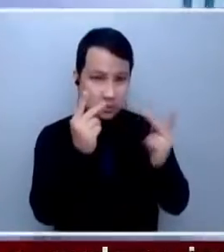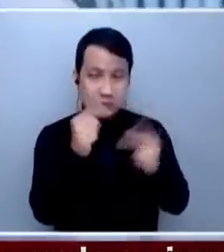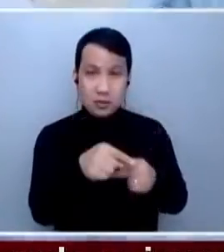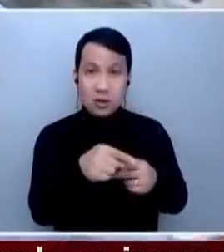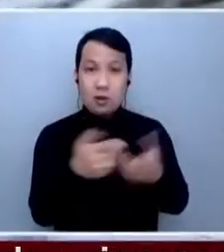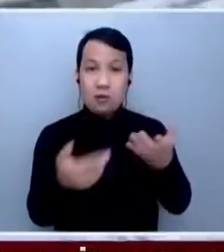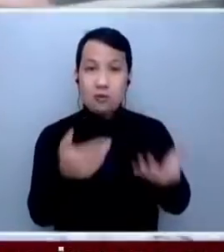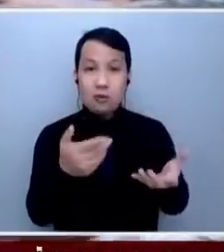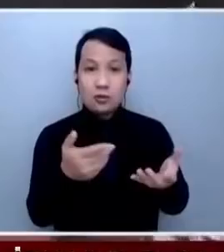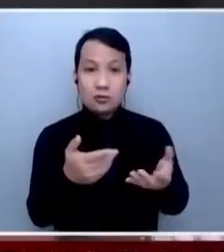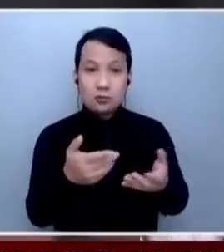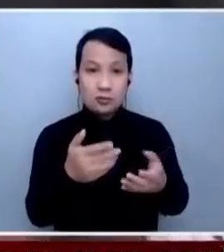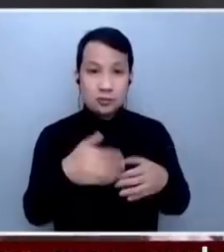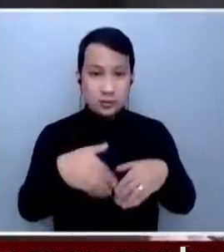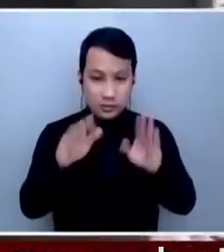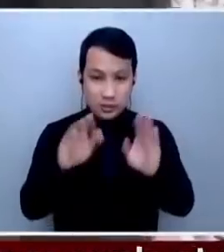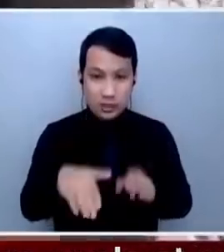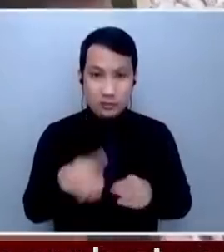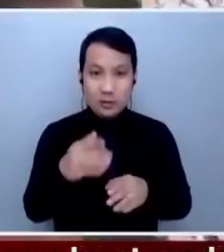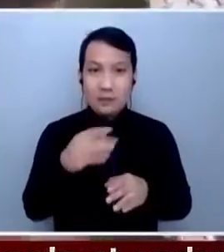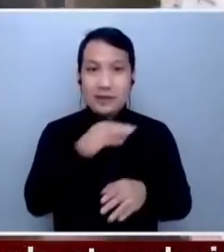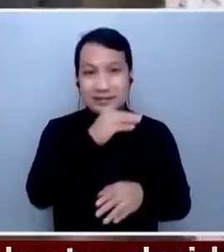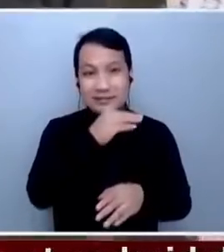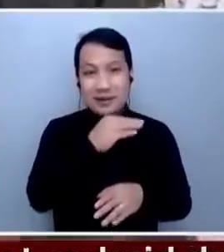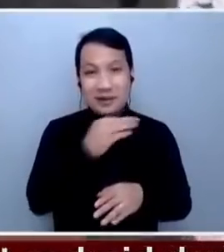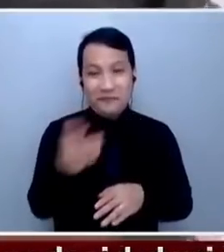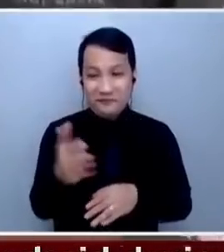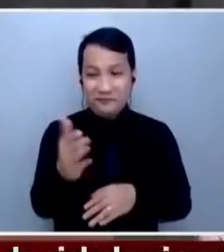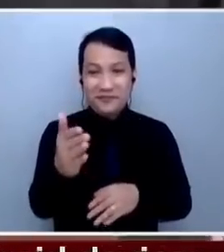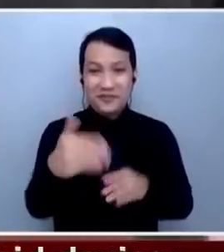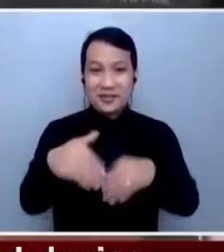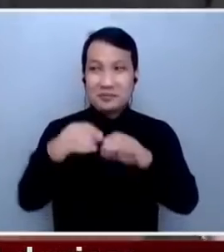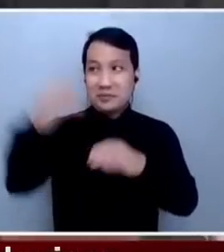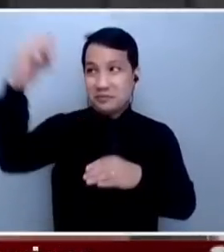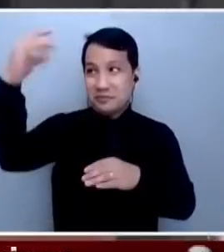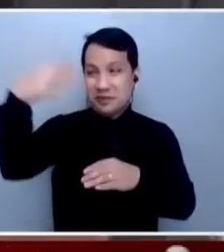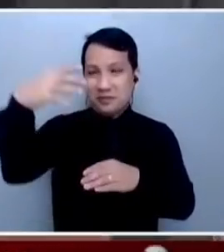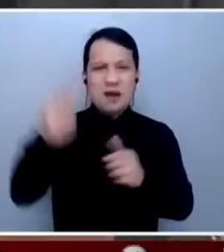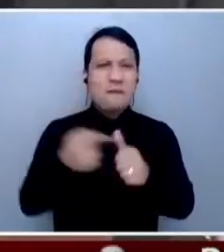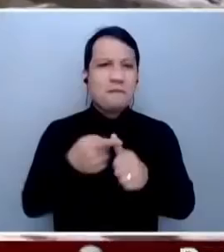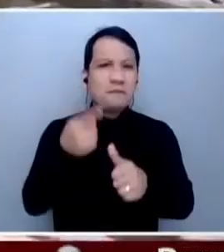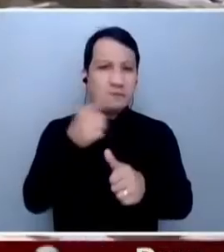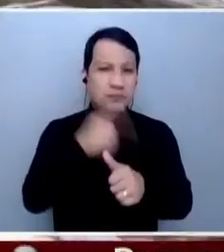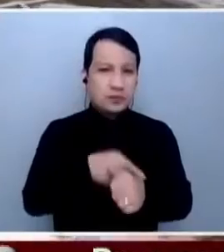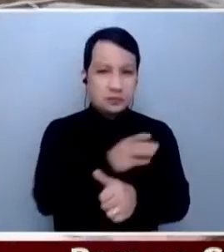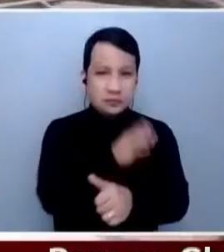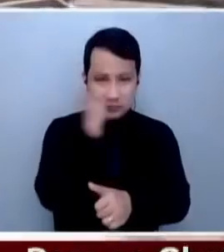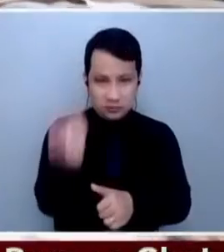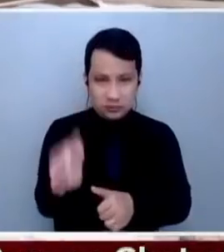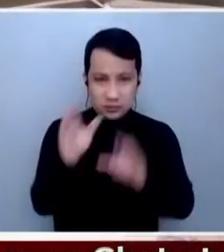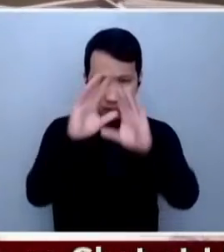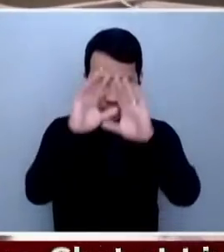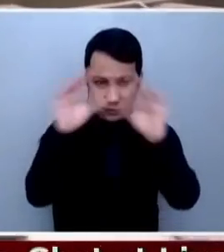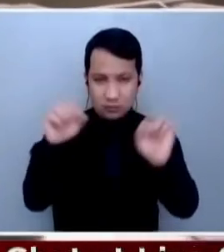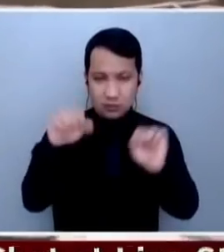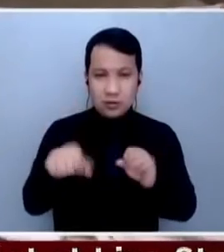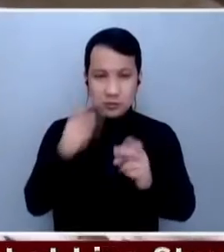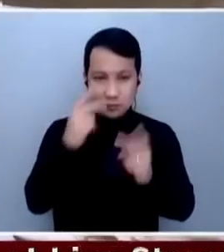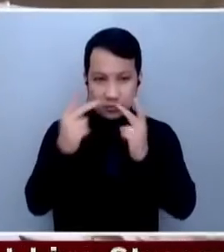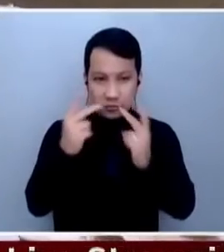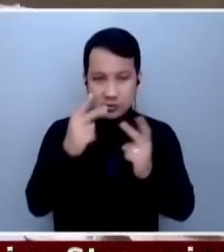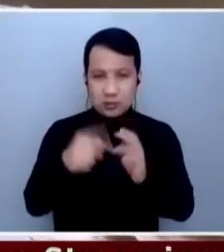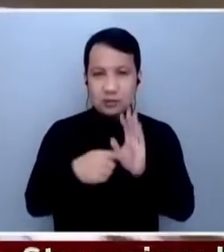mga nagbibilad ng tuyo. Sabi ni Vic Santos, unang pagkakataon na may kandidato sa pagkapangulo na dumalaw